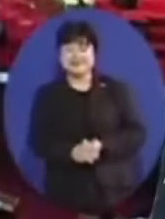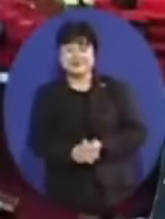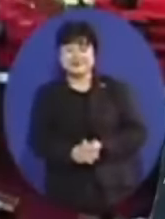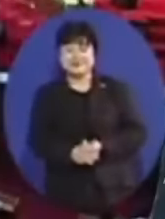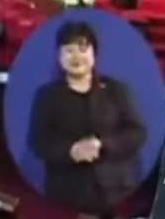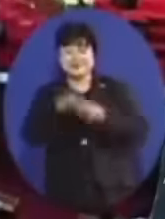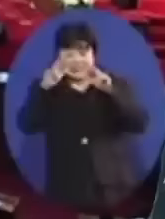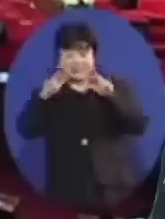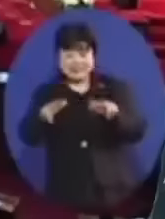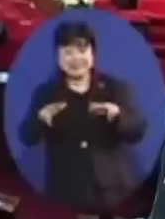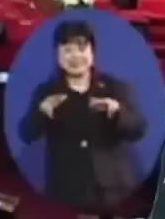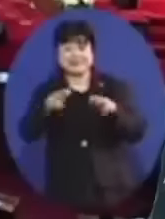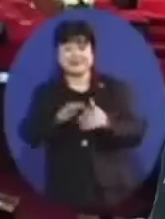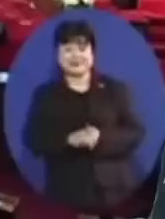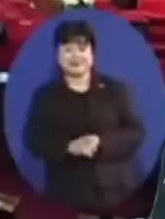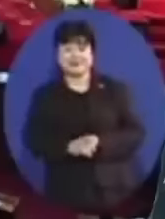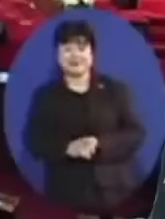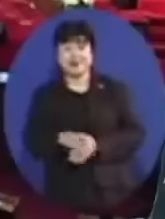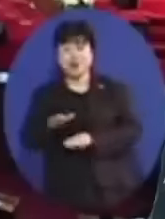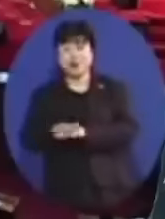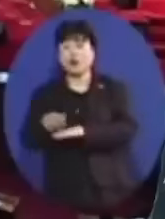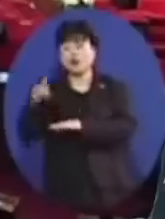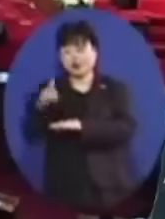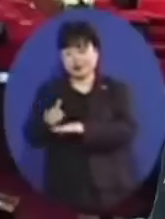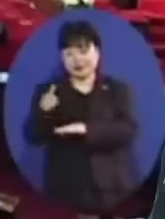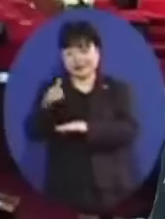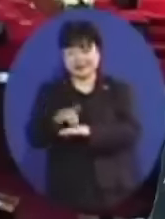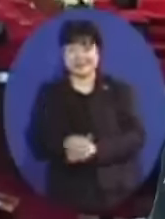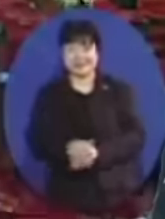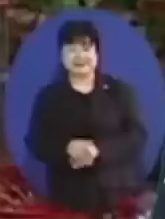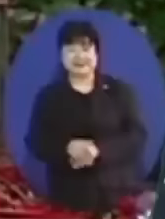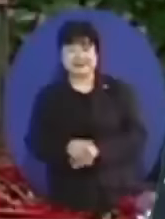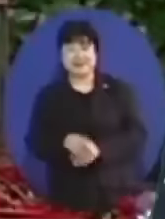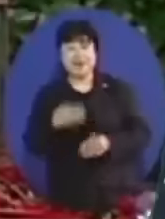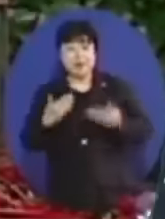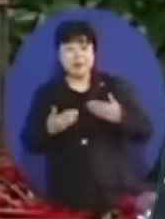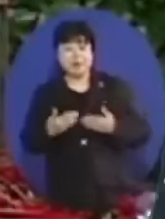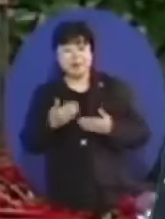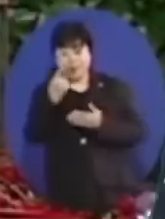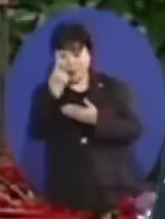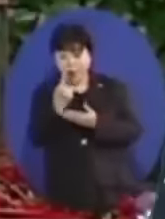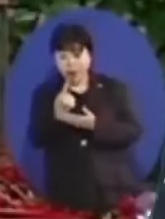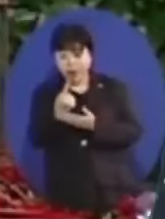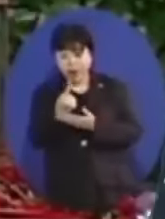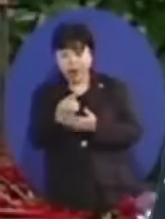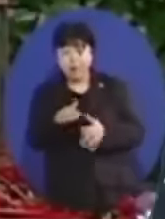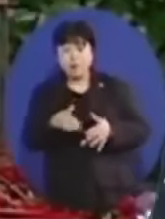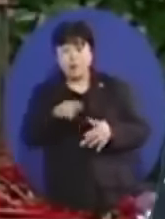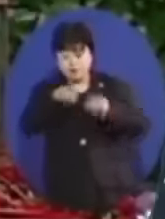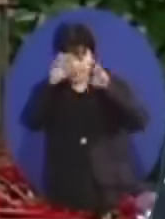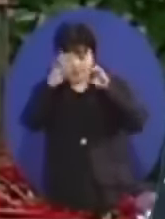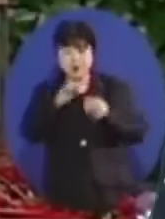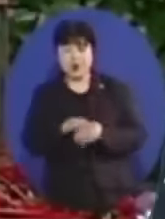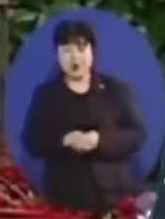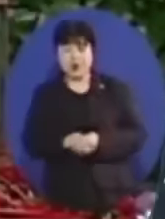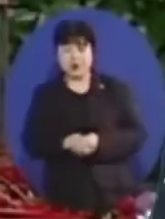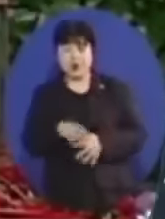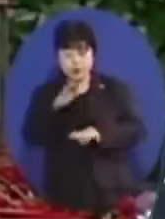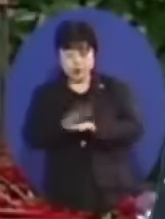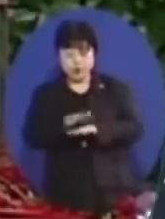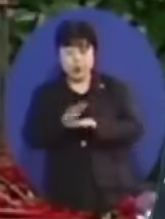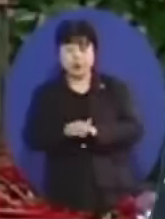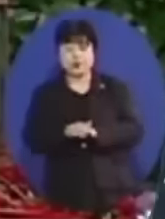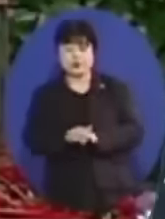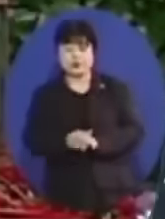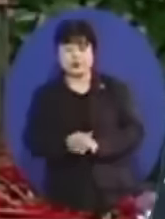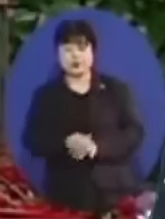이제 얼마 안 지나지 않으면 이제 농촌에서 눈코털 사이 없이 바쁜 시기가 옵니다. 봄이 오고 비가 내리면 논에는 모내기가 시작되고